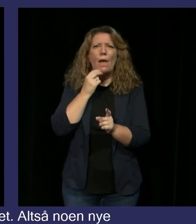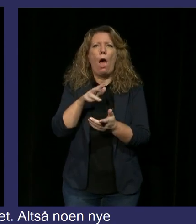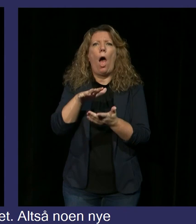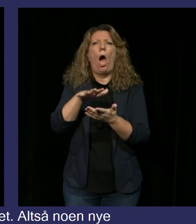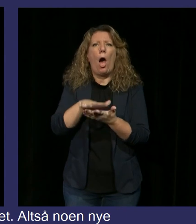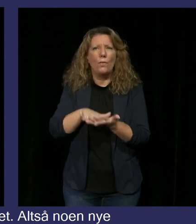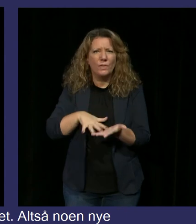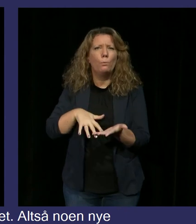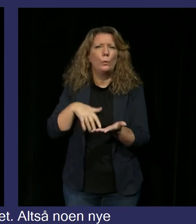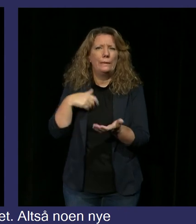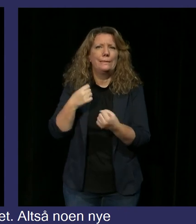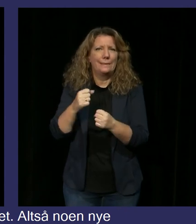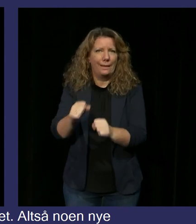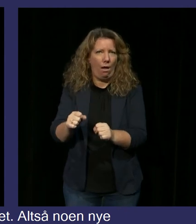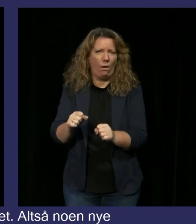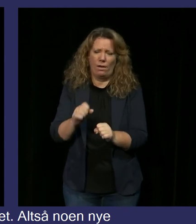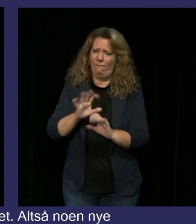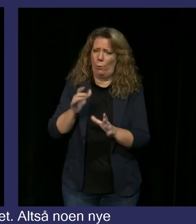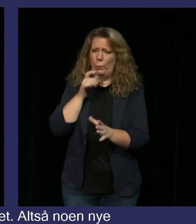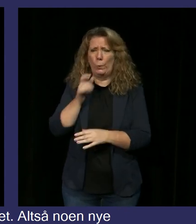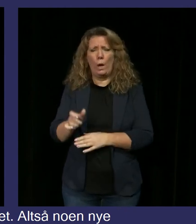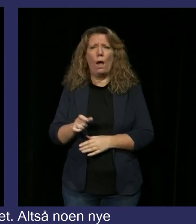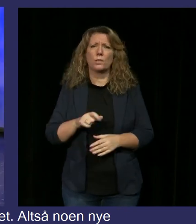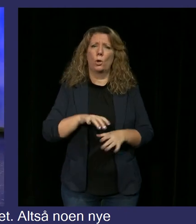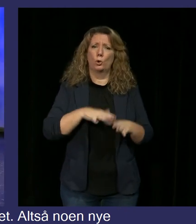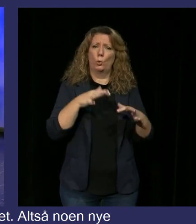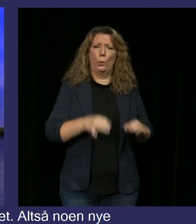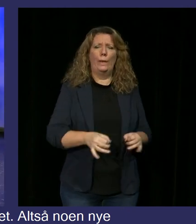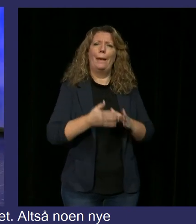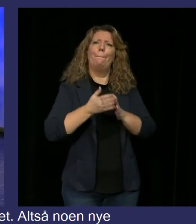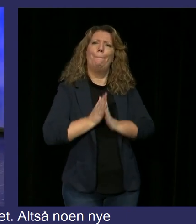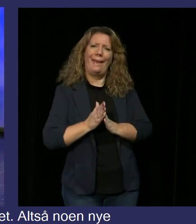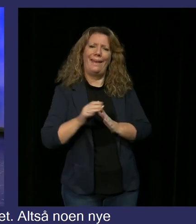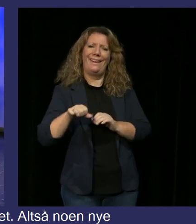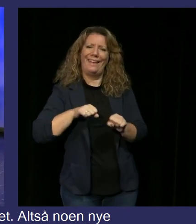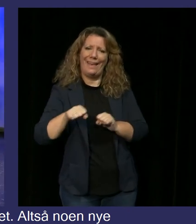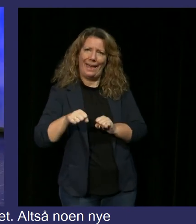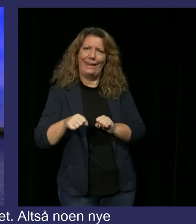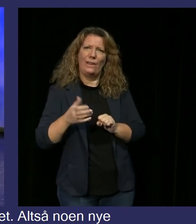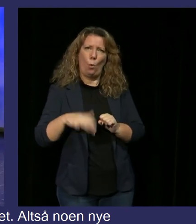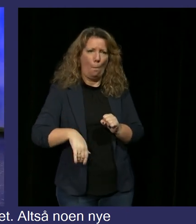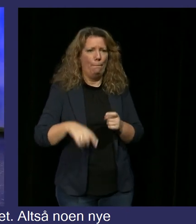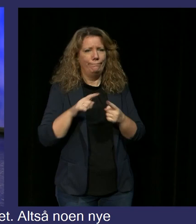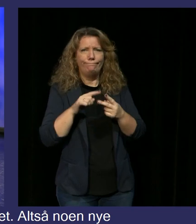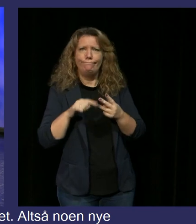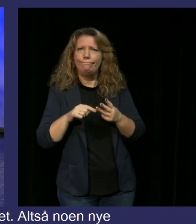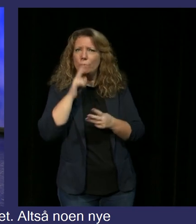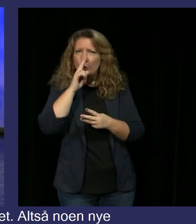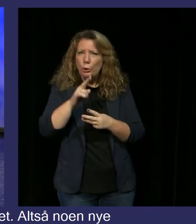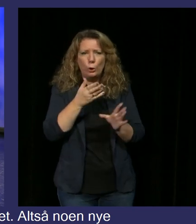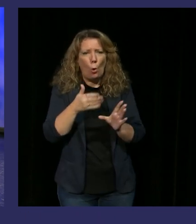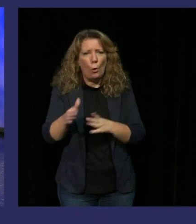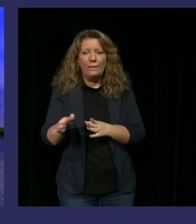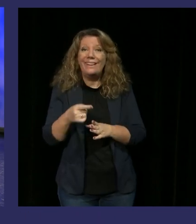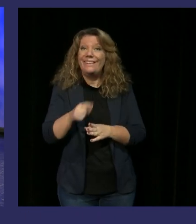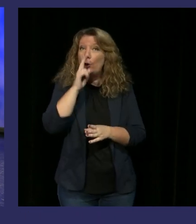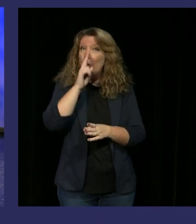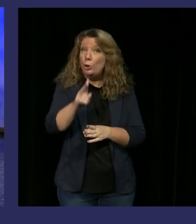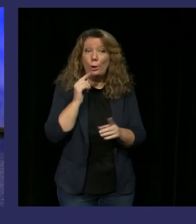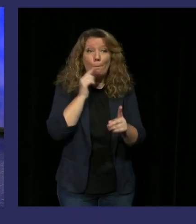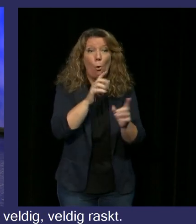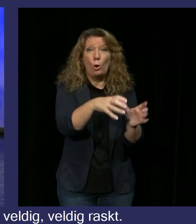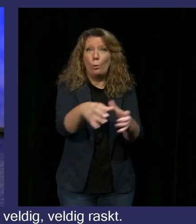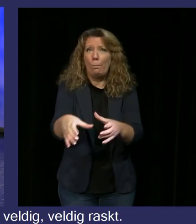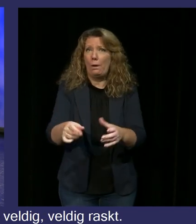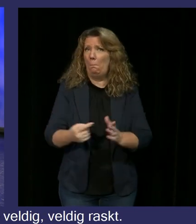ord. Stortinget ber regjeringen om et eller annet. Altså noen nye ordninger til noen nye målgrupper. Det finnes kanskje ikke noe regelverk